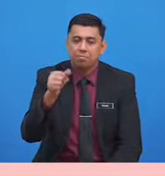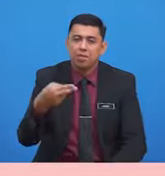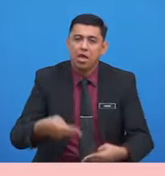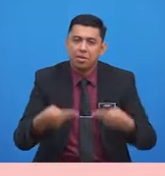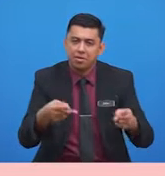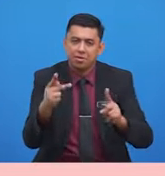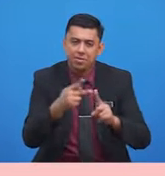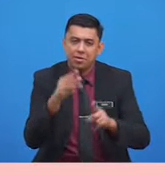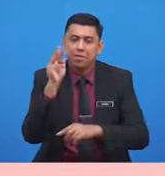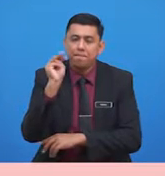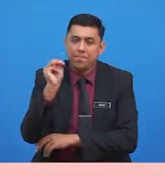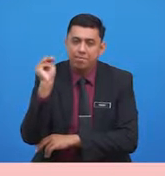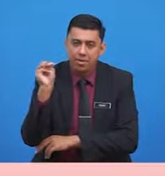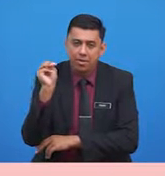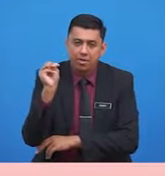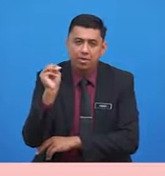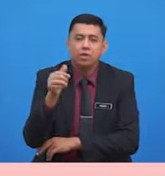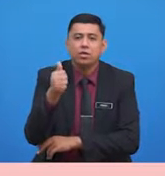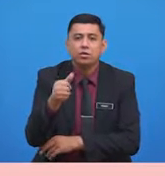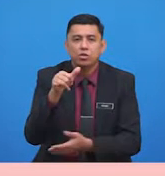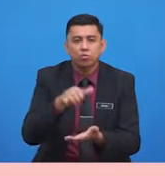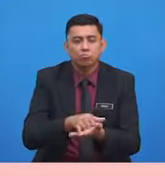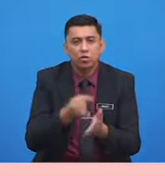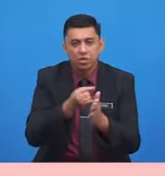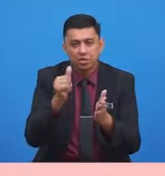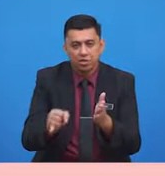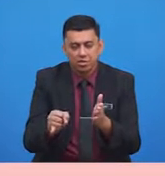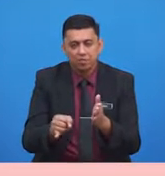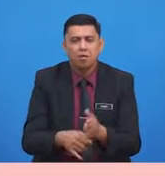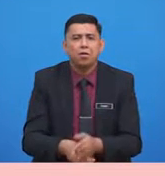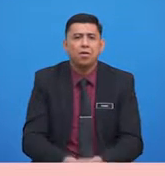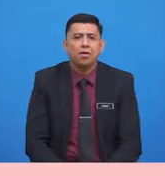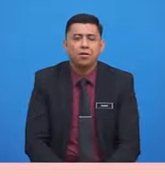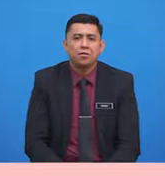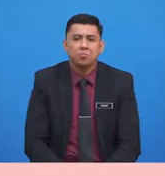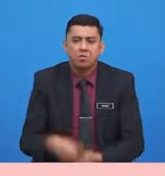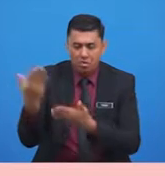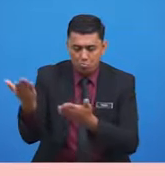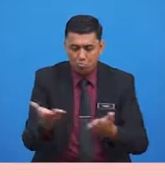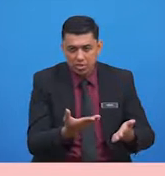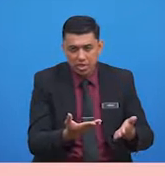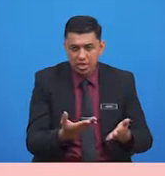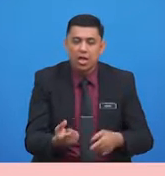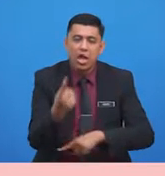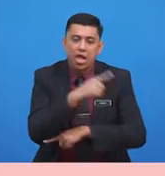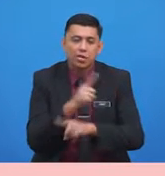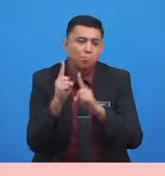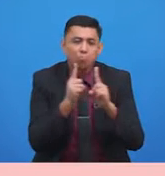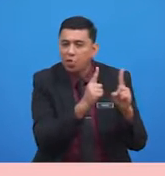hadiah kepada Mei-Mei iaitu jirannya sempena sambutan hari